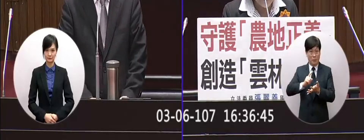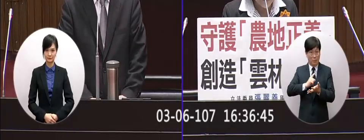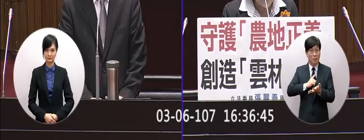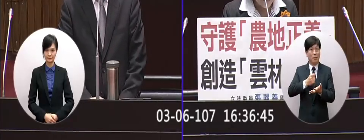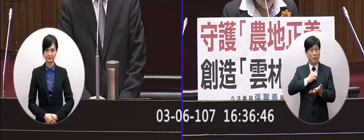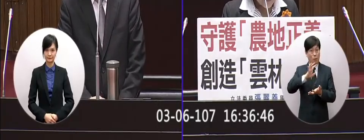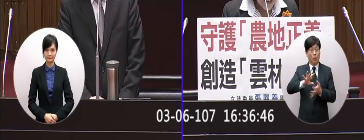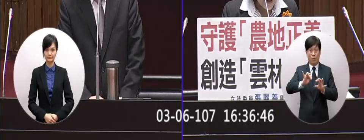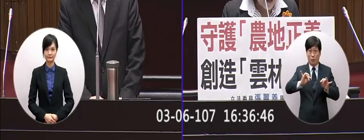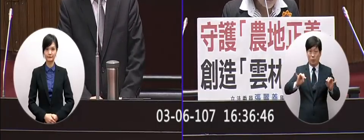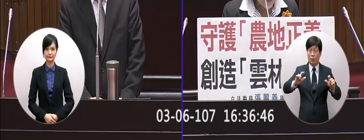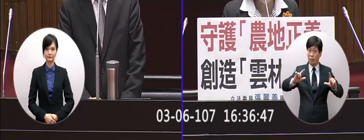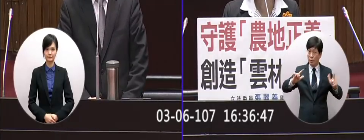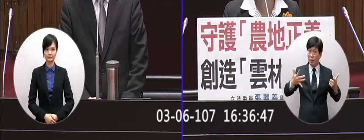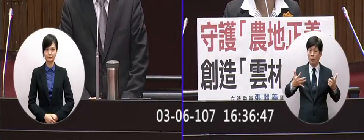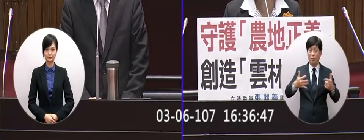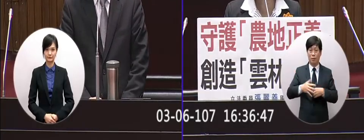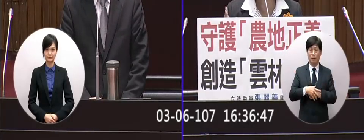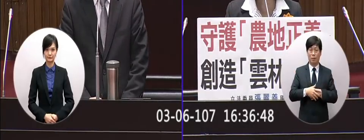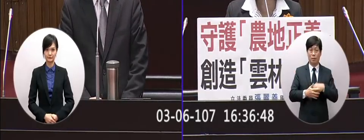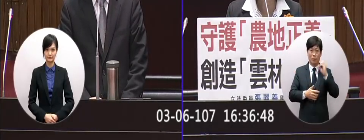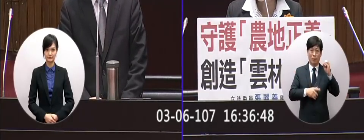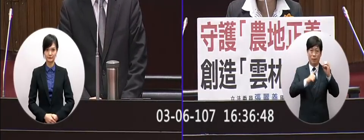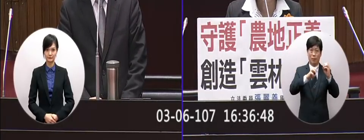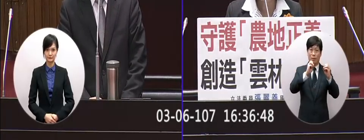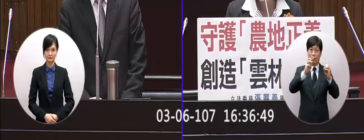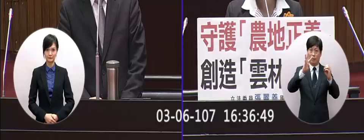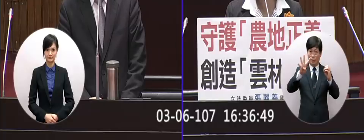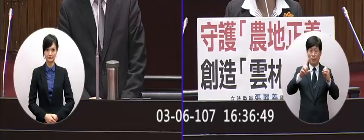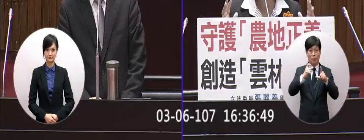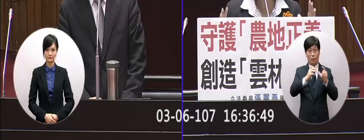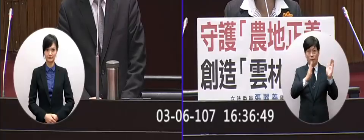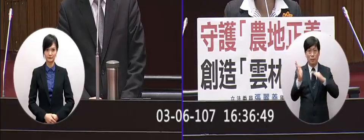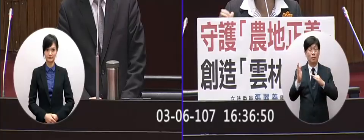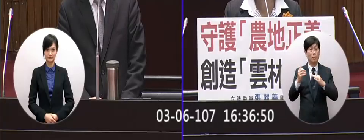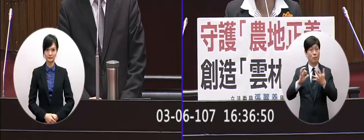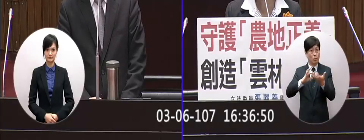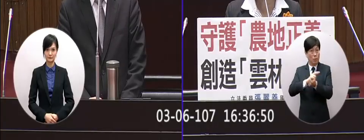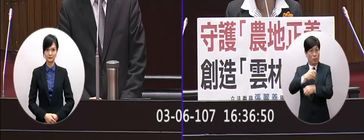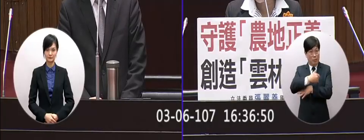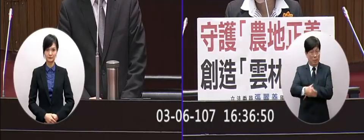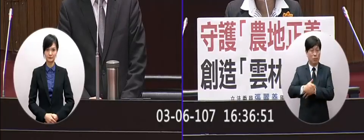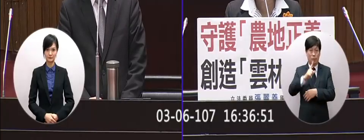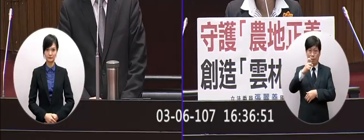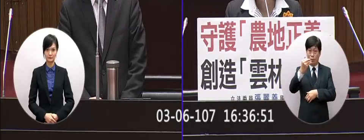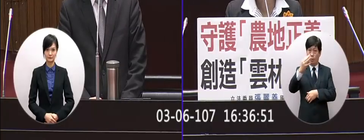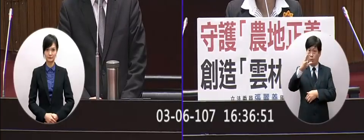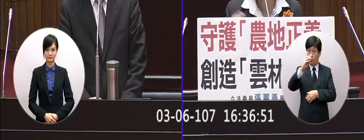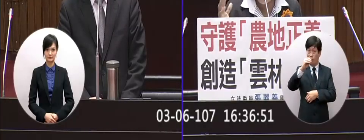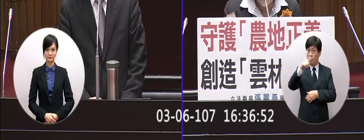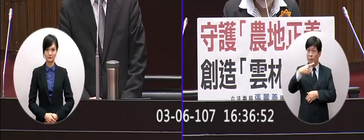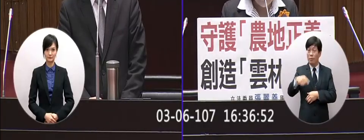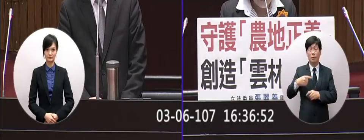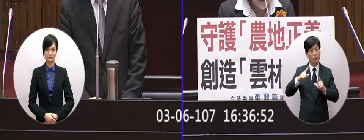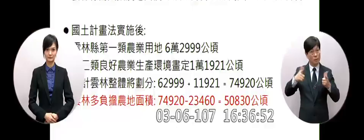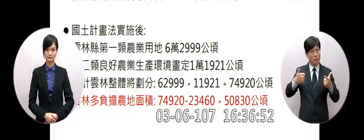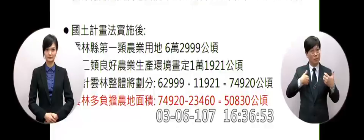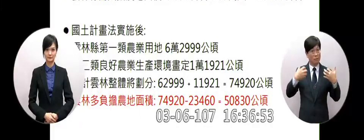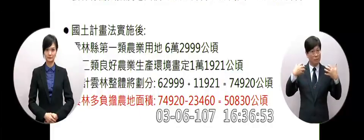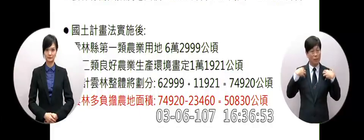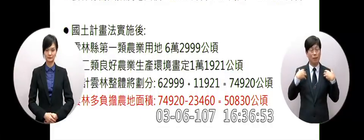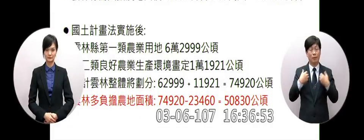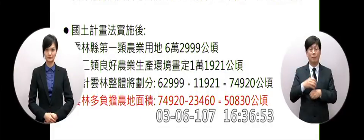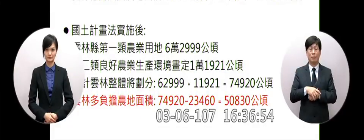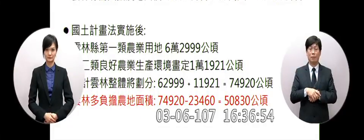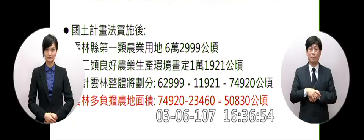土地面积。大概要在0.034公顷，那云林县大概69万人，我们大概承担的责